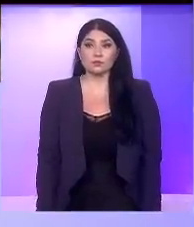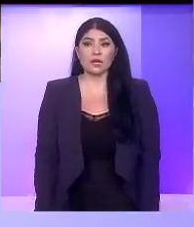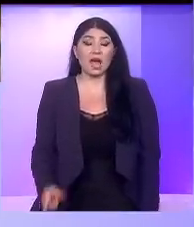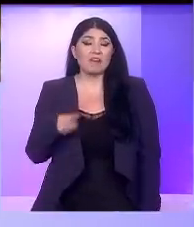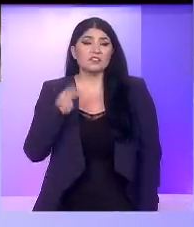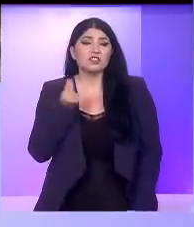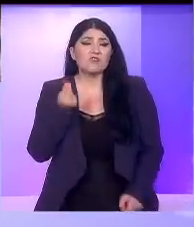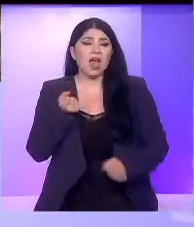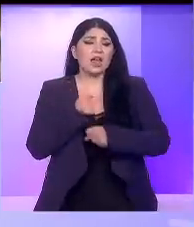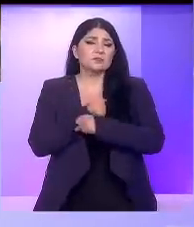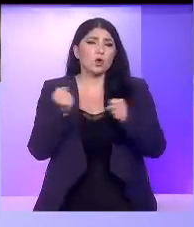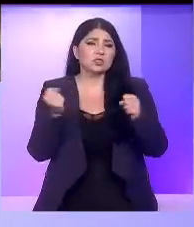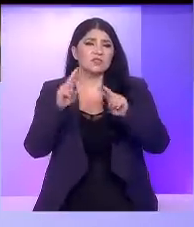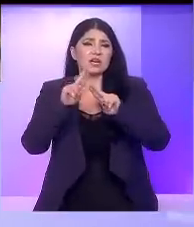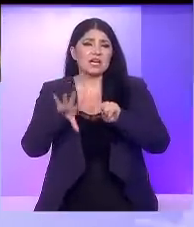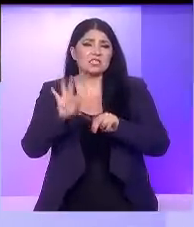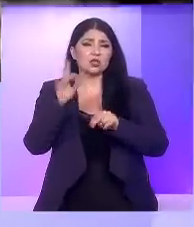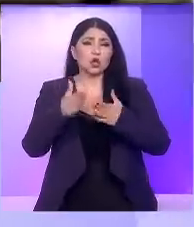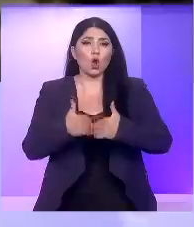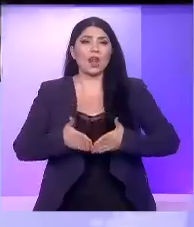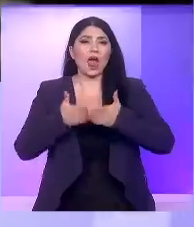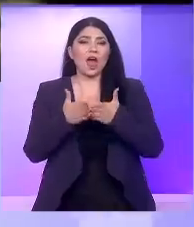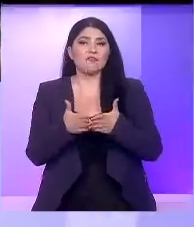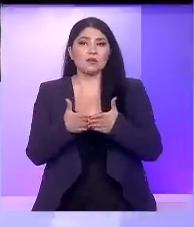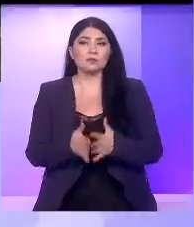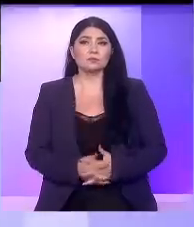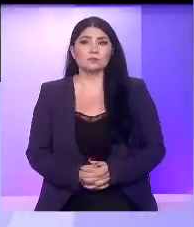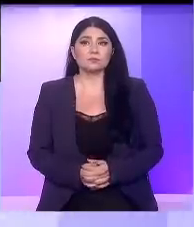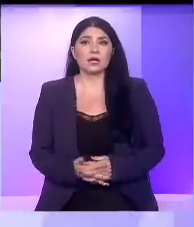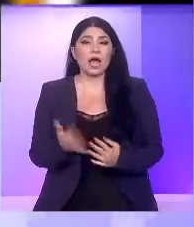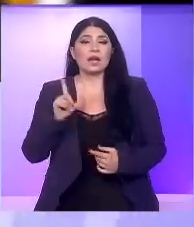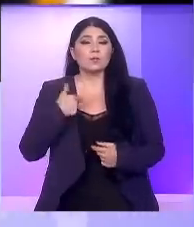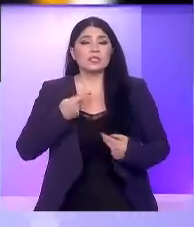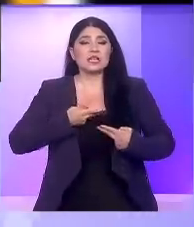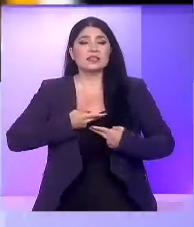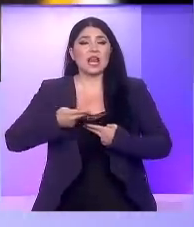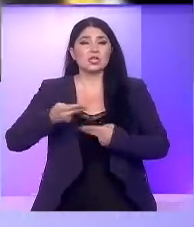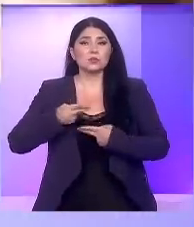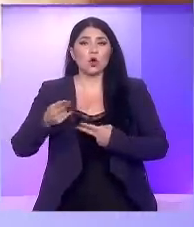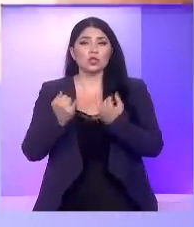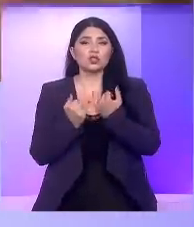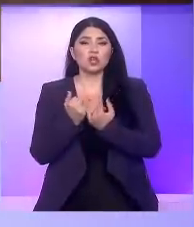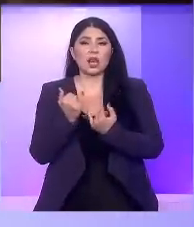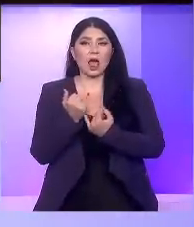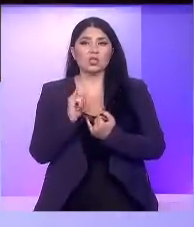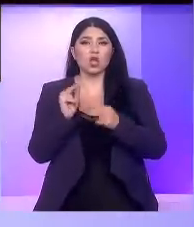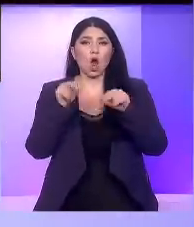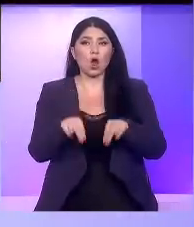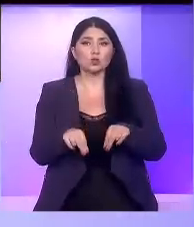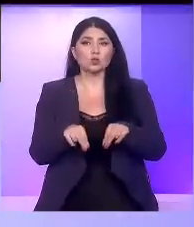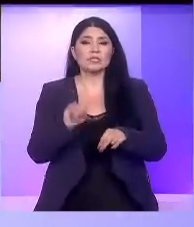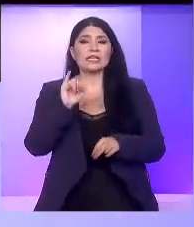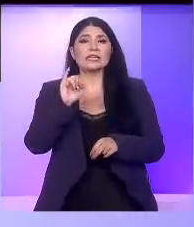de explozibil s-ar fi găsit într-o navă care ar fi trebuit să transporte de fapt cereale și a ajuns undeva